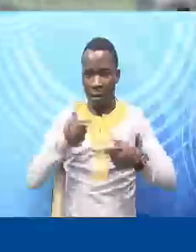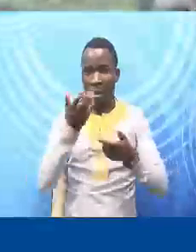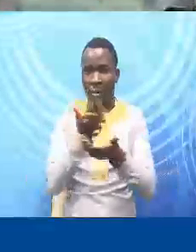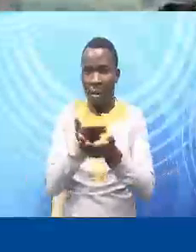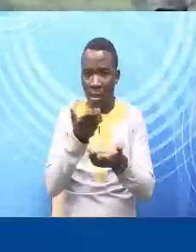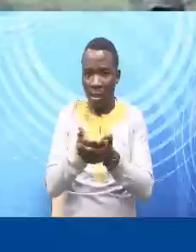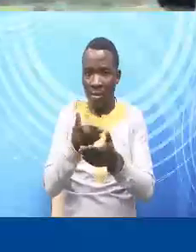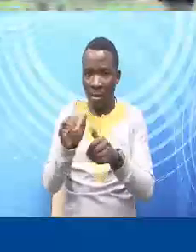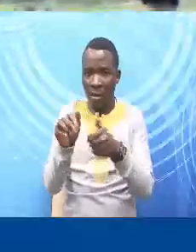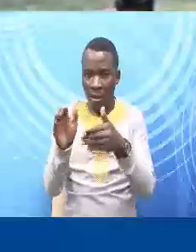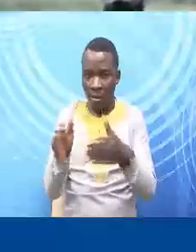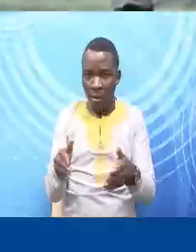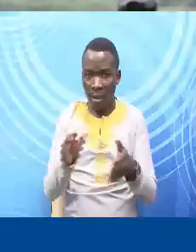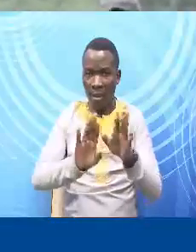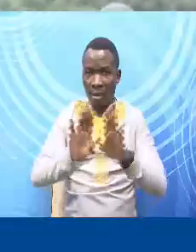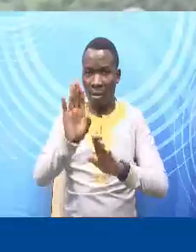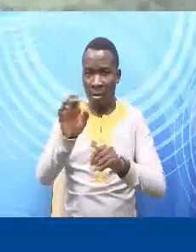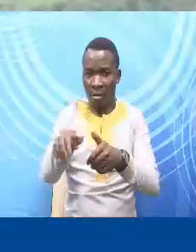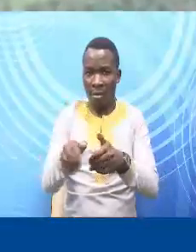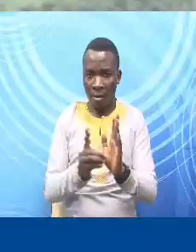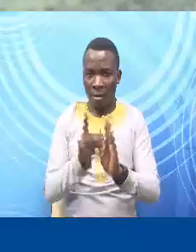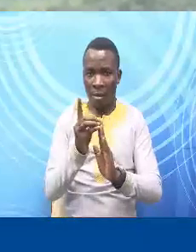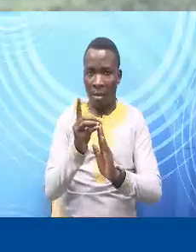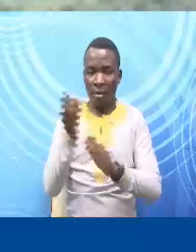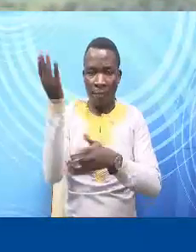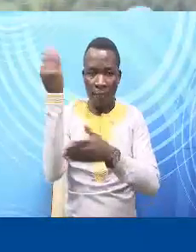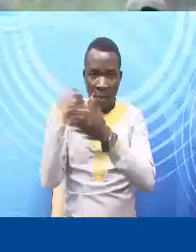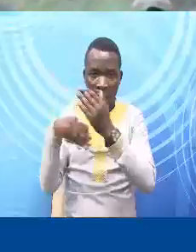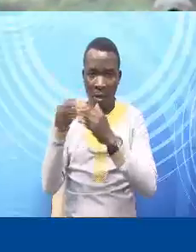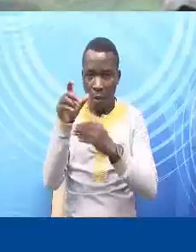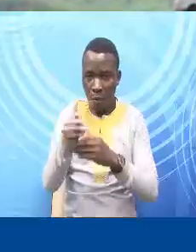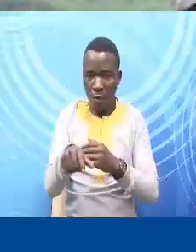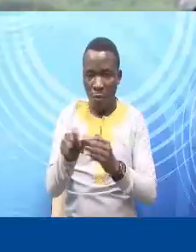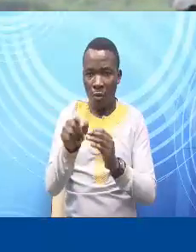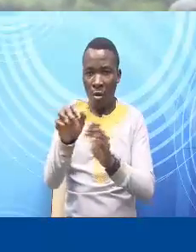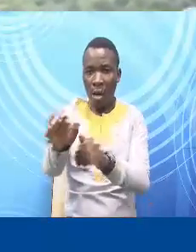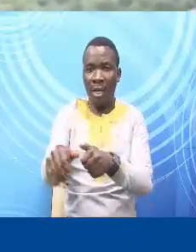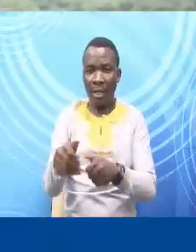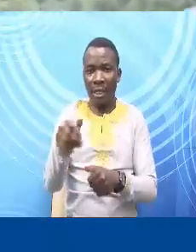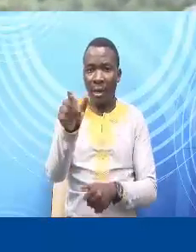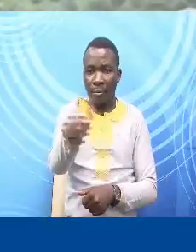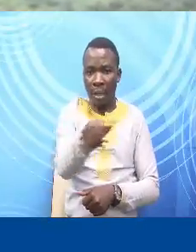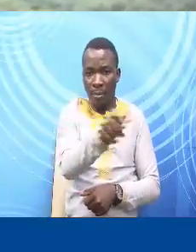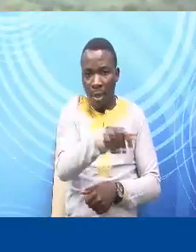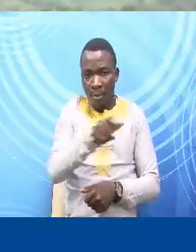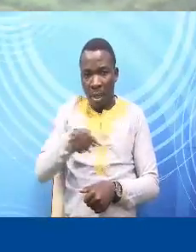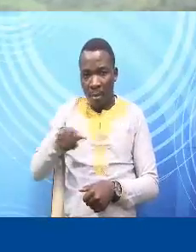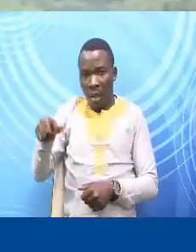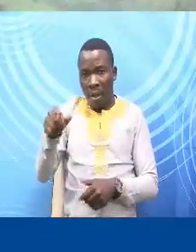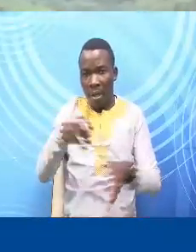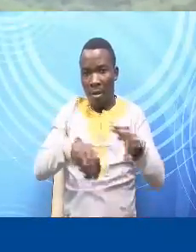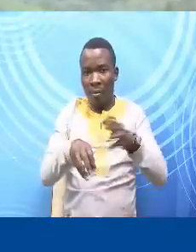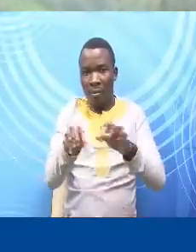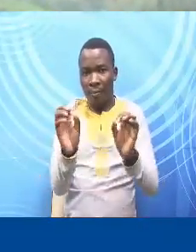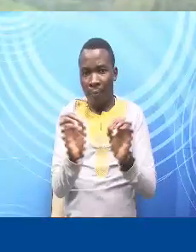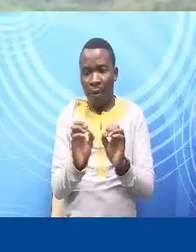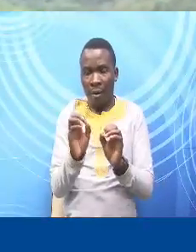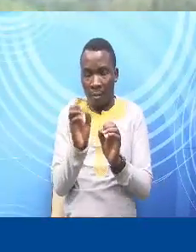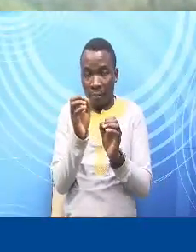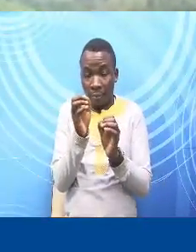kijyambere. Tugihinga umuntu agihinga ukwe nta n'umusaruro twabonaga, wikubiraga ku ruhande